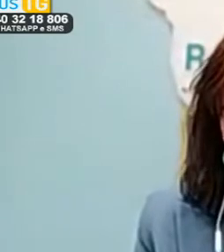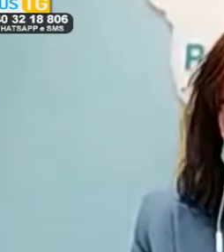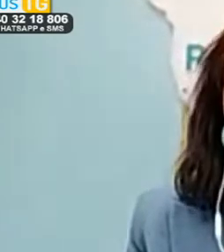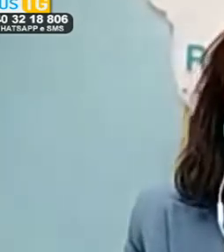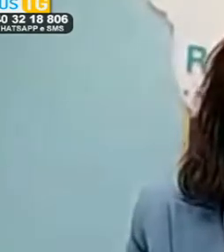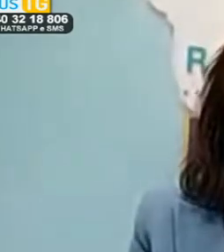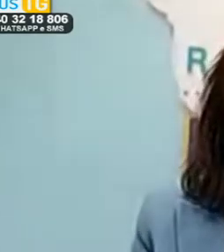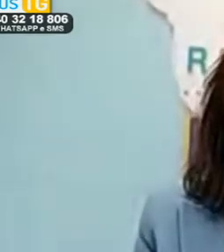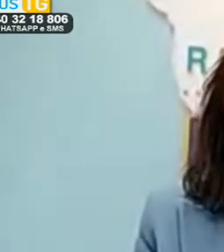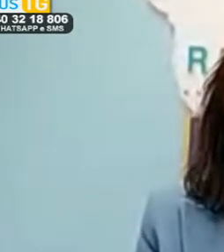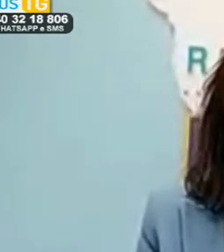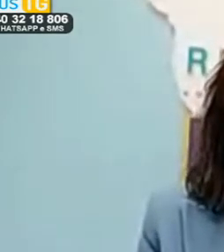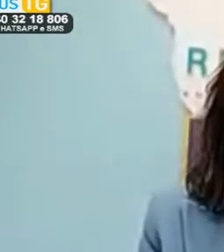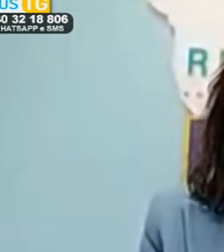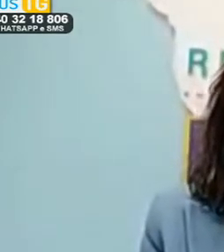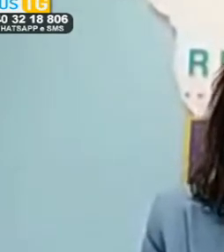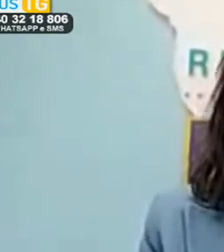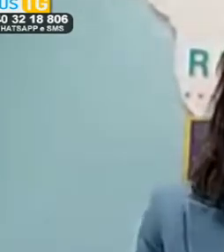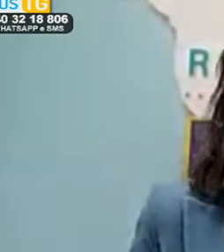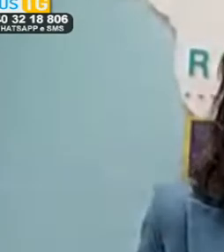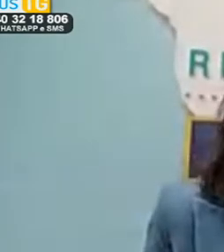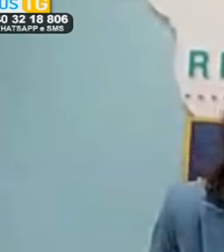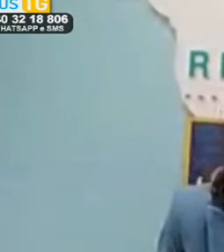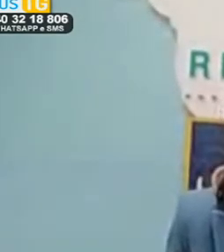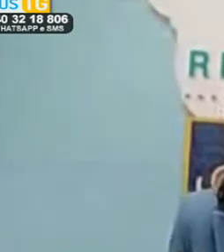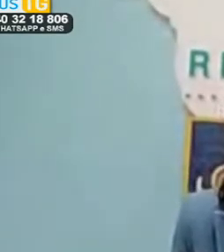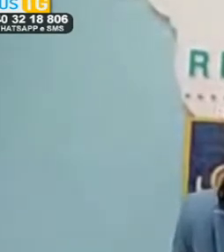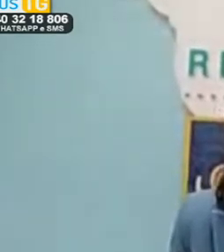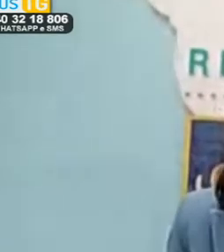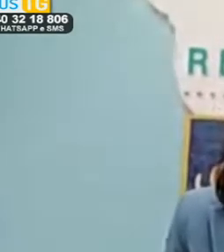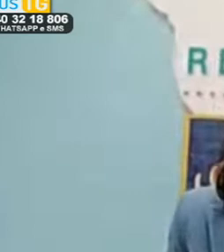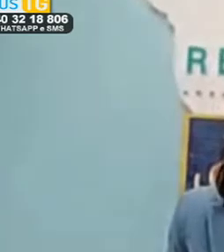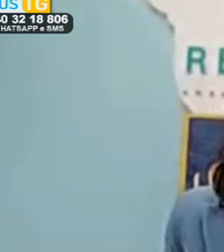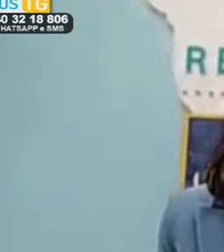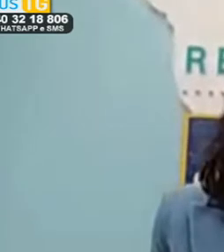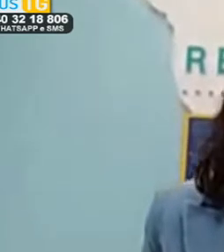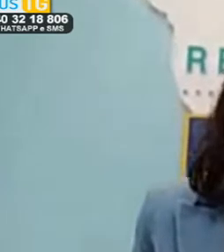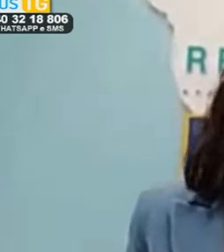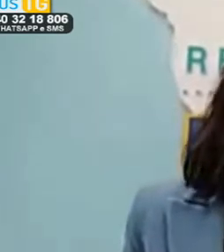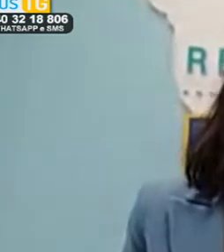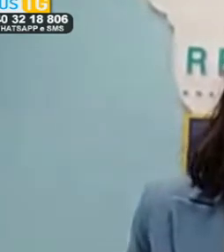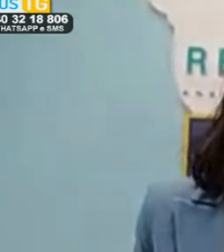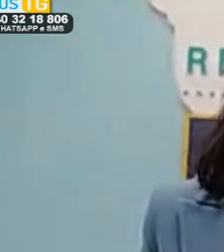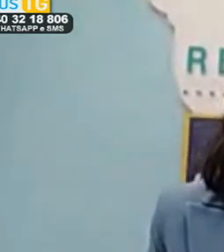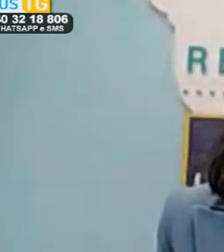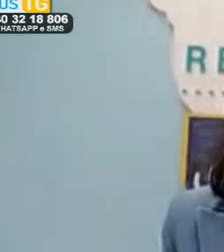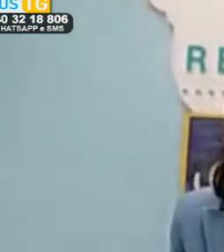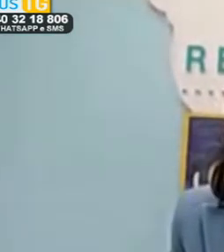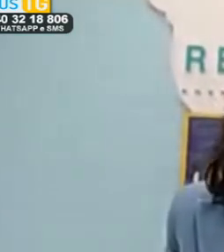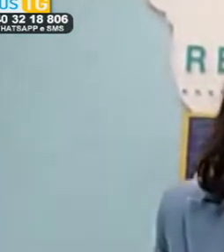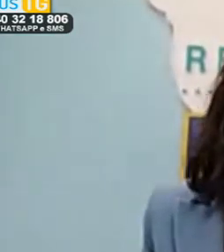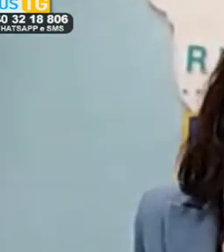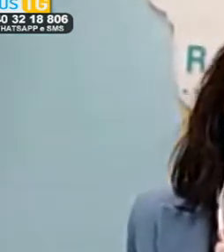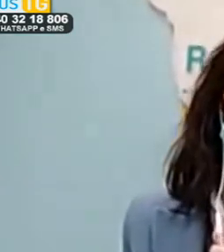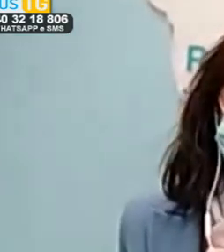circa 4.100 dosi di AstraZeneca e 12.000 dosi Pfizer. Altra cosa importante è il test fatto